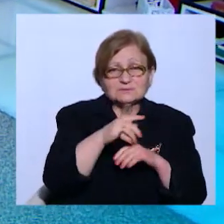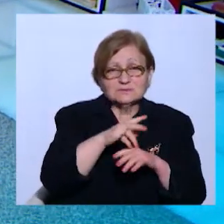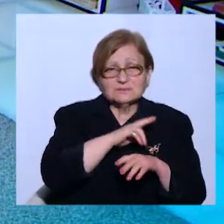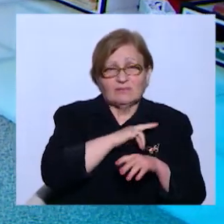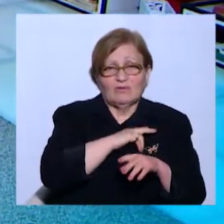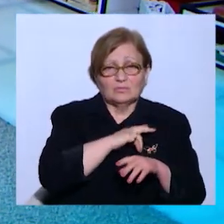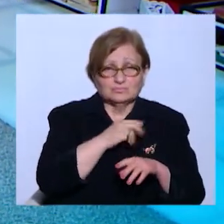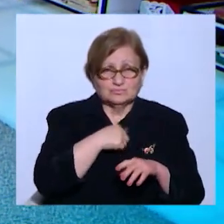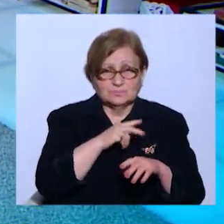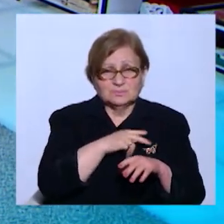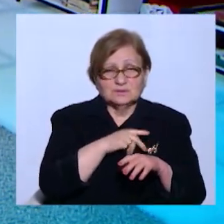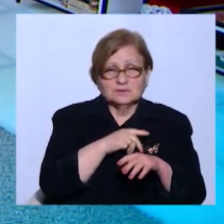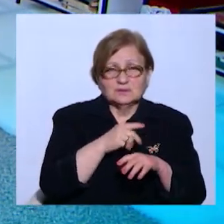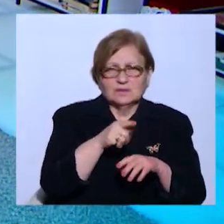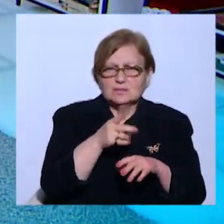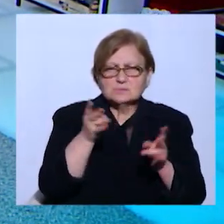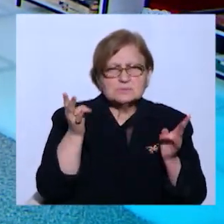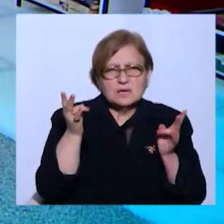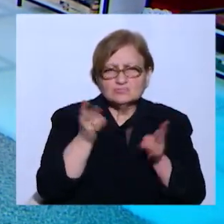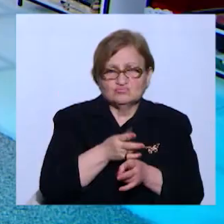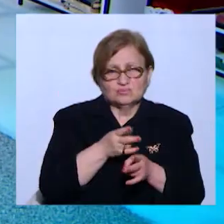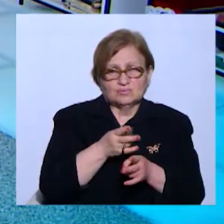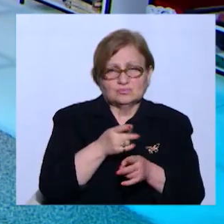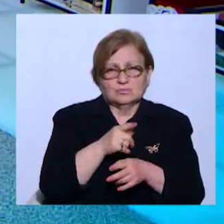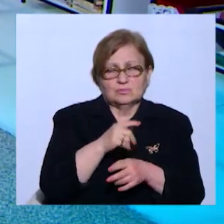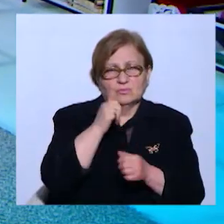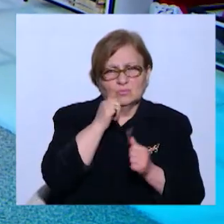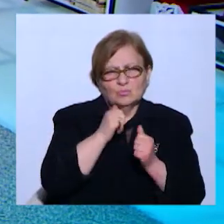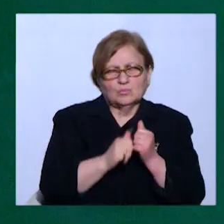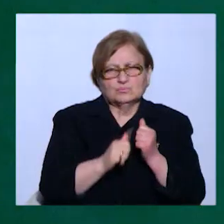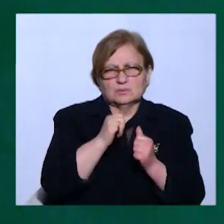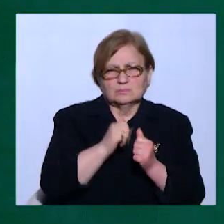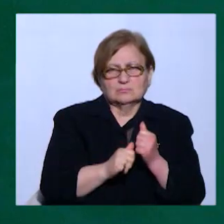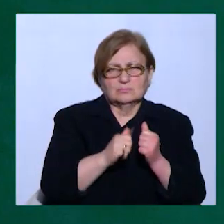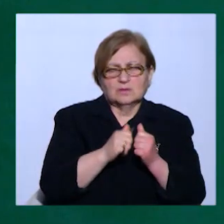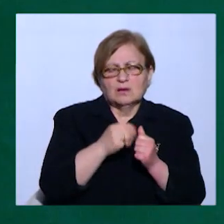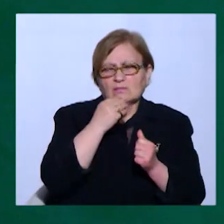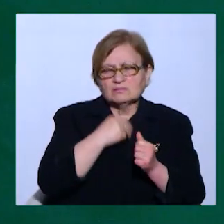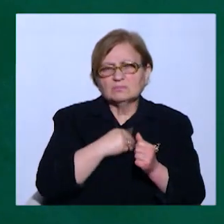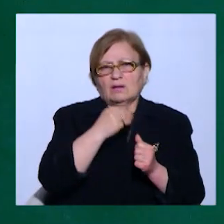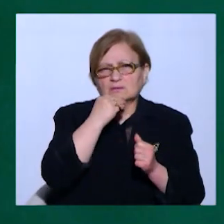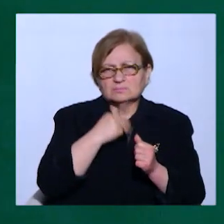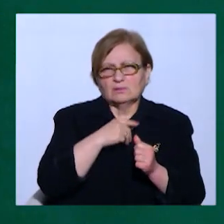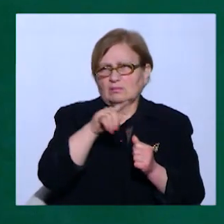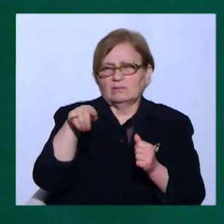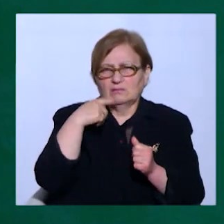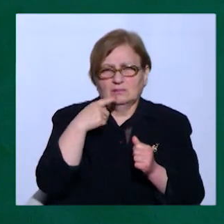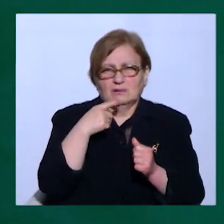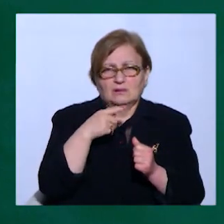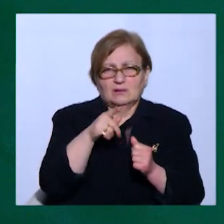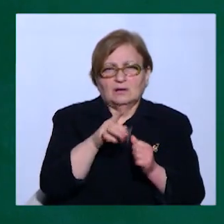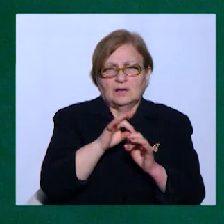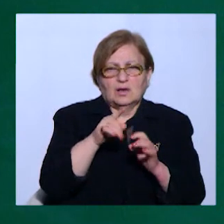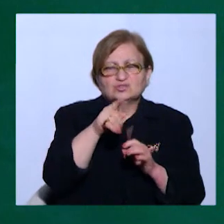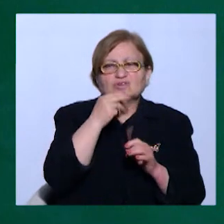რომ როგორი საჭიროა ეს ხედავ და სუმუდმივად რო ისმის კითხვა, რაში მჭირდება, რაში მჭირდება. ამის ახსნას რომ